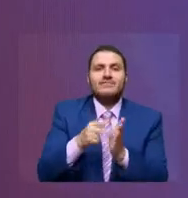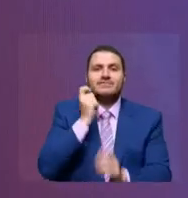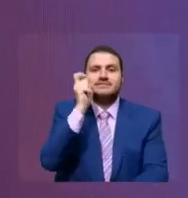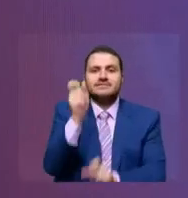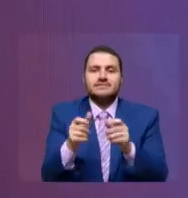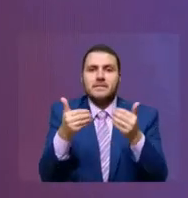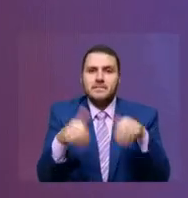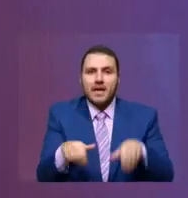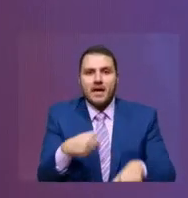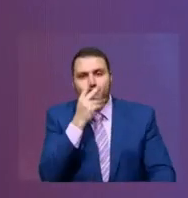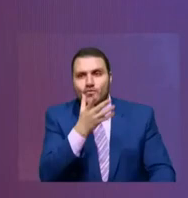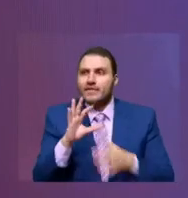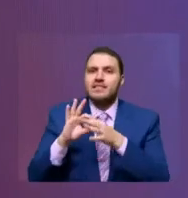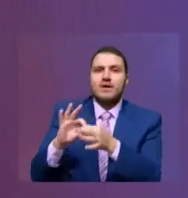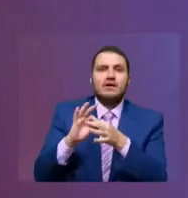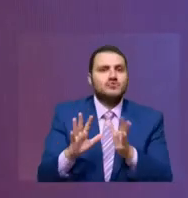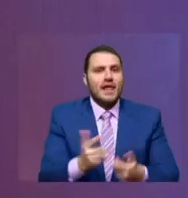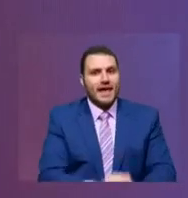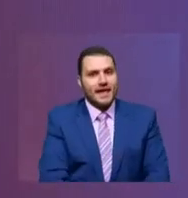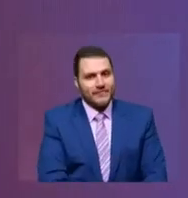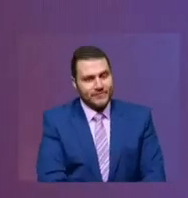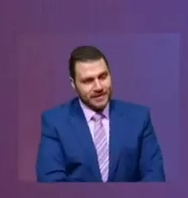الإعاقة وطريقة التواصل معهم؟